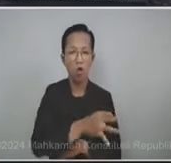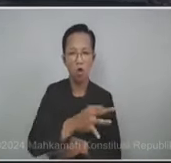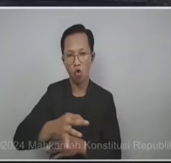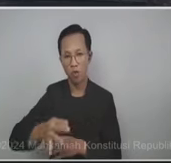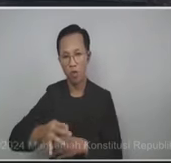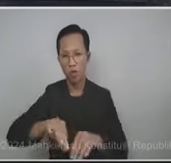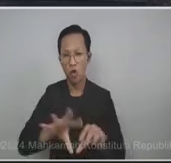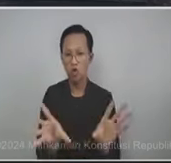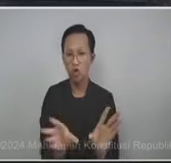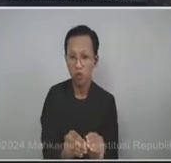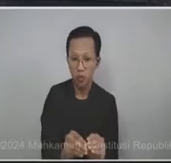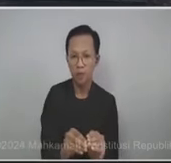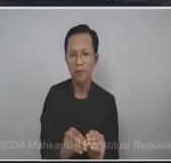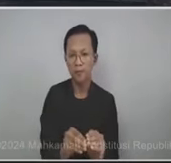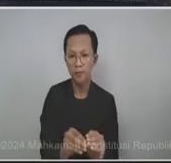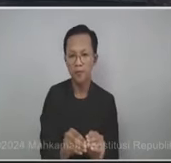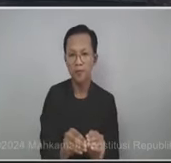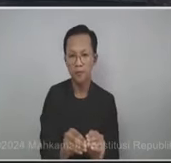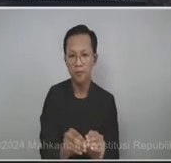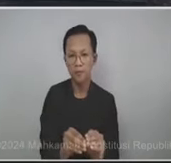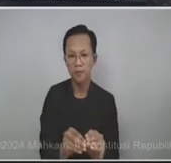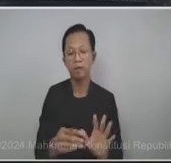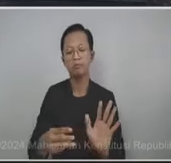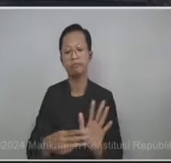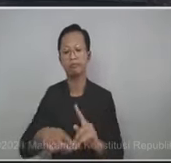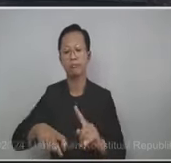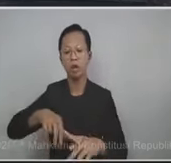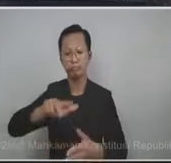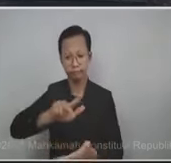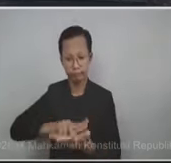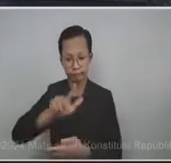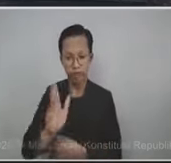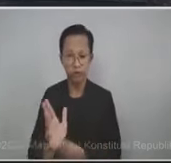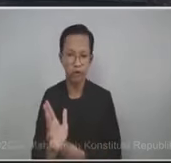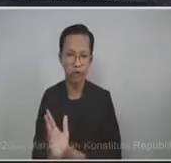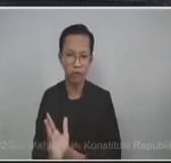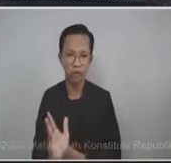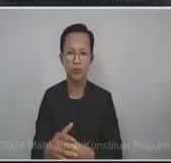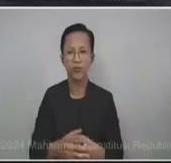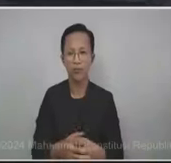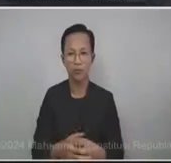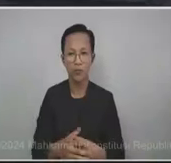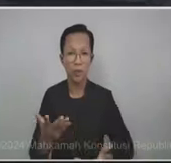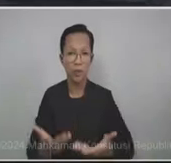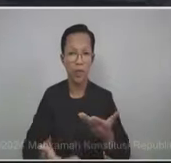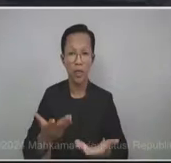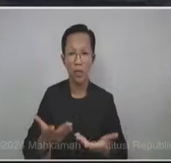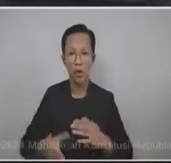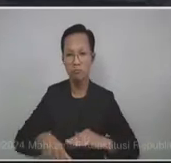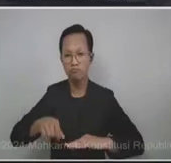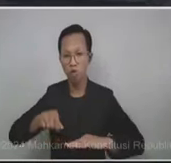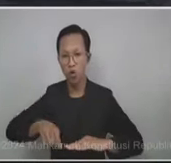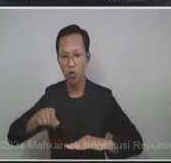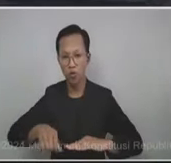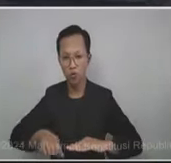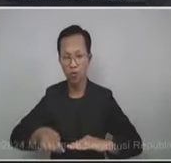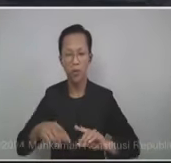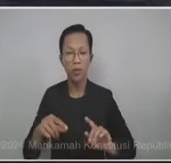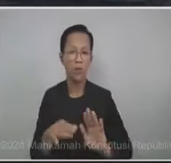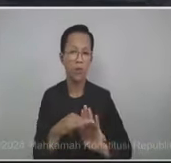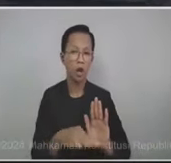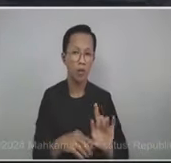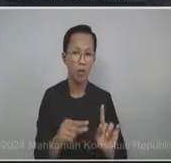sebagaimana yang telah dimaknai oleh Mahkamah di atas menimbang bahwa berdasarkan seluruh uraian pertimbangan hukum di atas meskipun ketentuan norma pasal